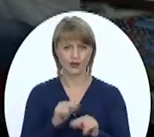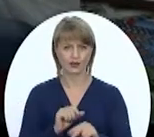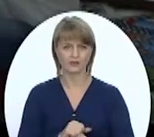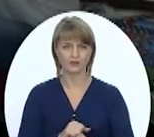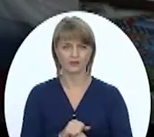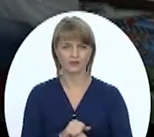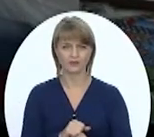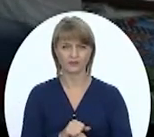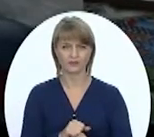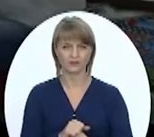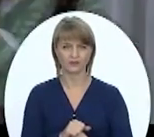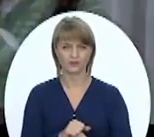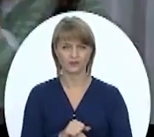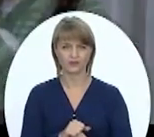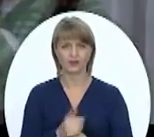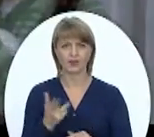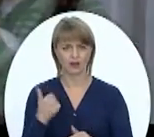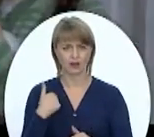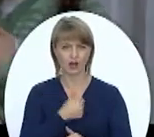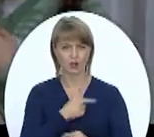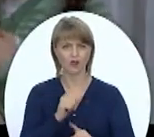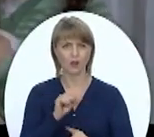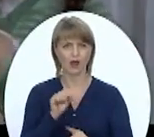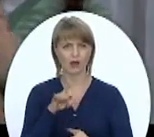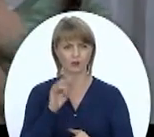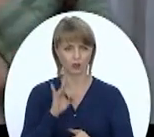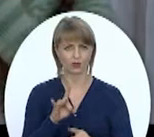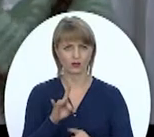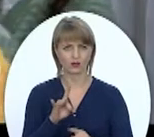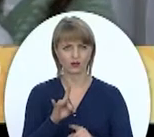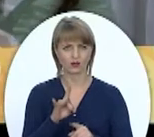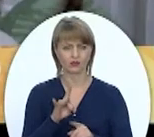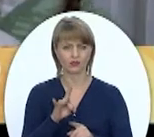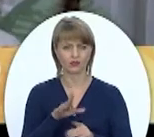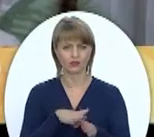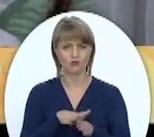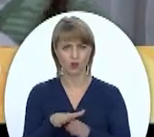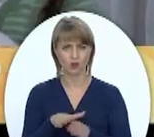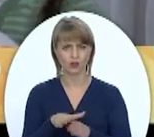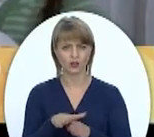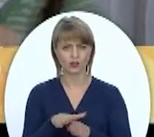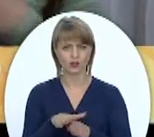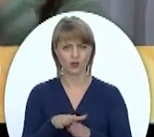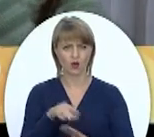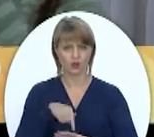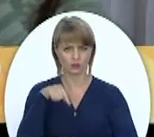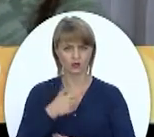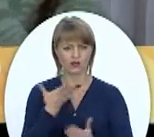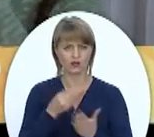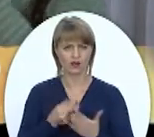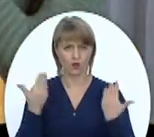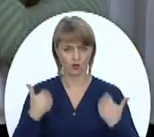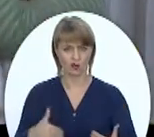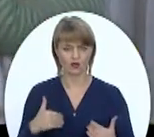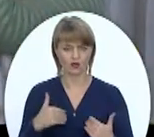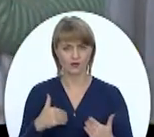мальчика, уверены в успехе. Да, я хочу, чтобы Артур полностью освоил свое тело. Мог